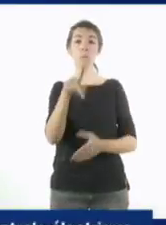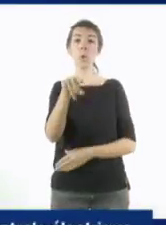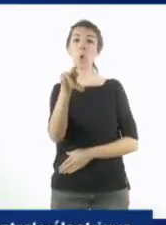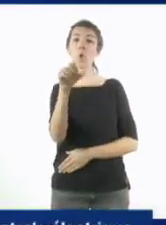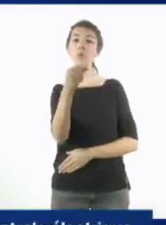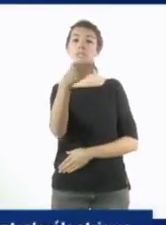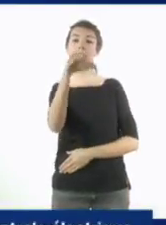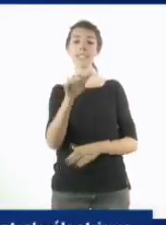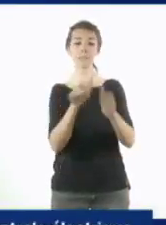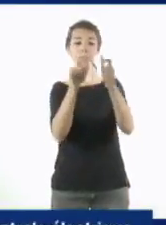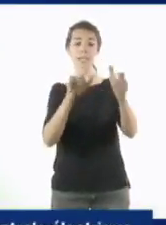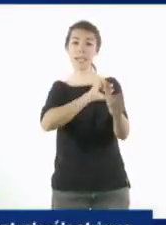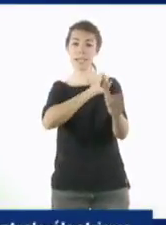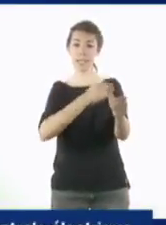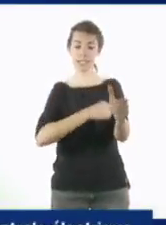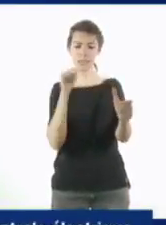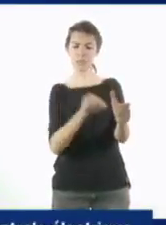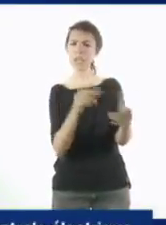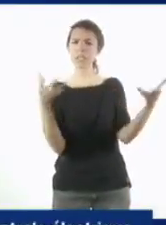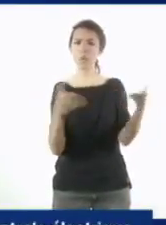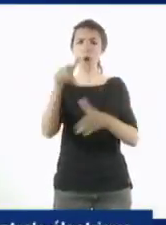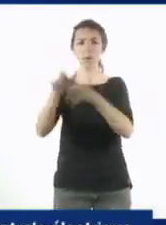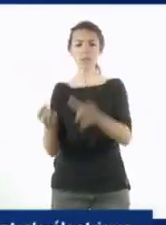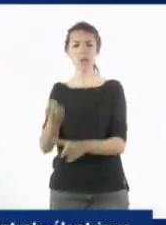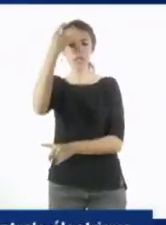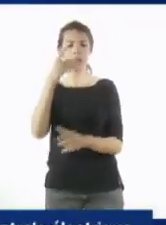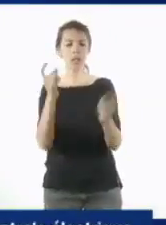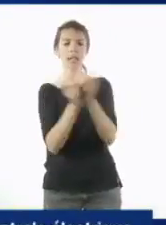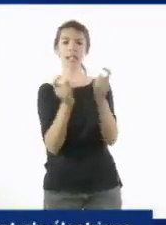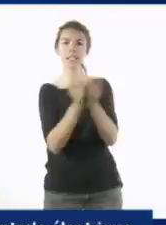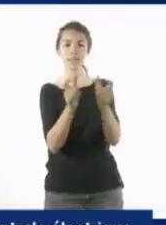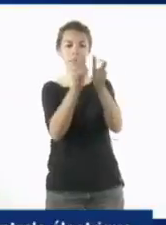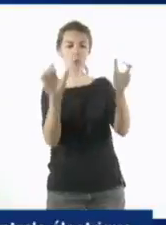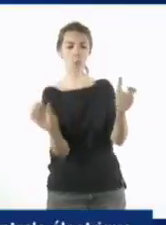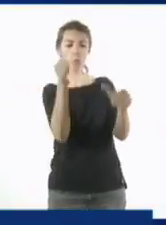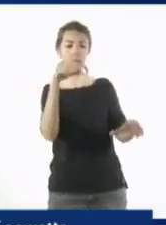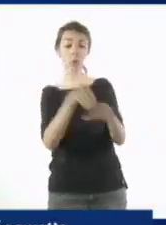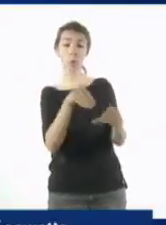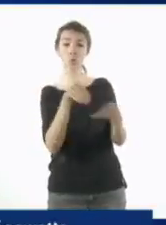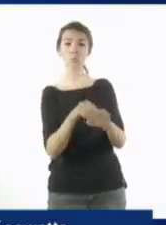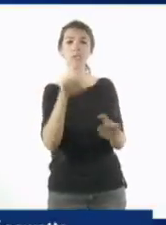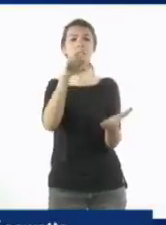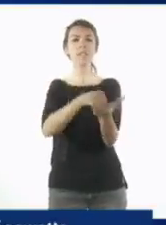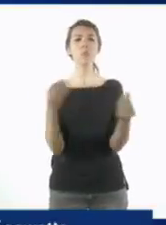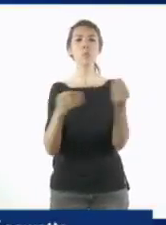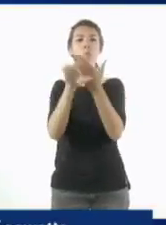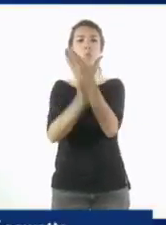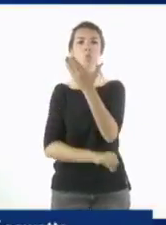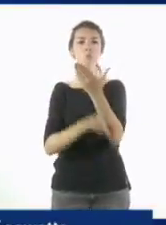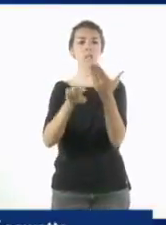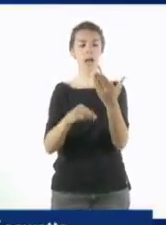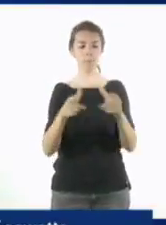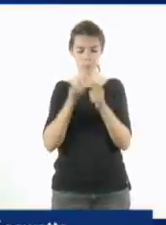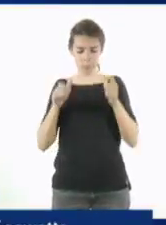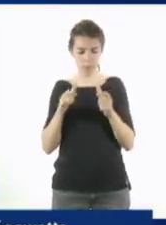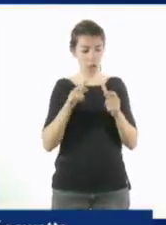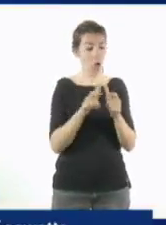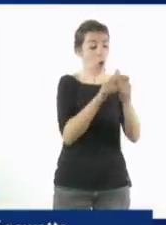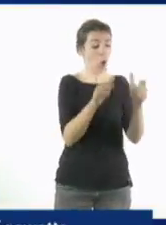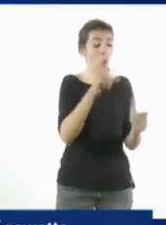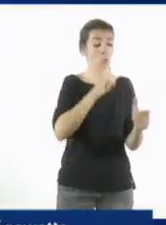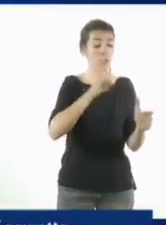Proni Energy, c'est la principale centrale électrique pour la consommation des Calédoniens. Située dans le Grand Sud, 50 MW